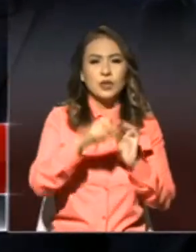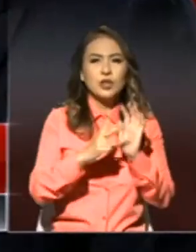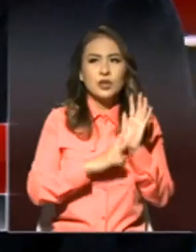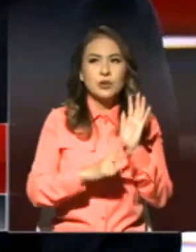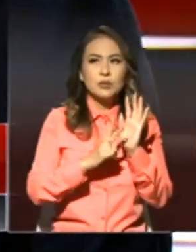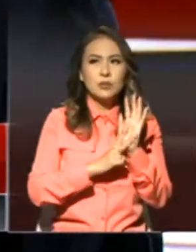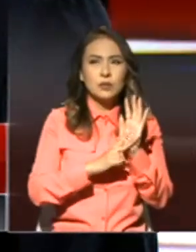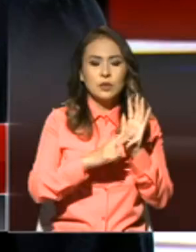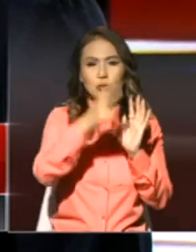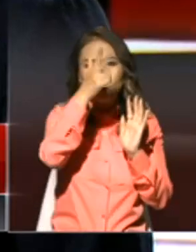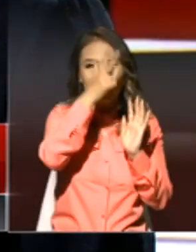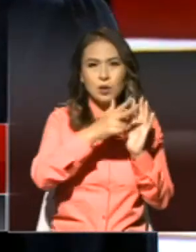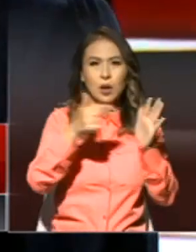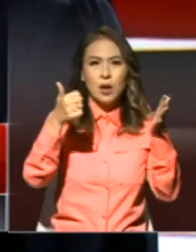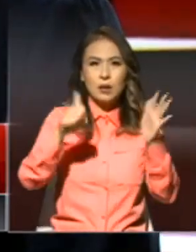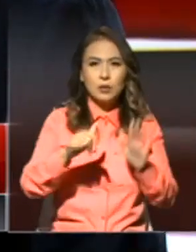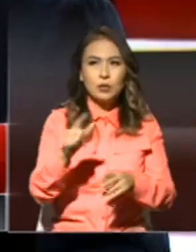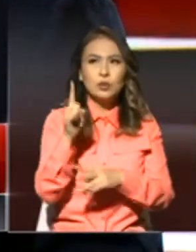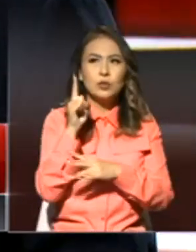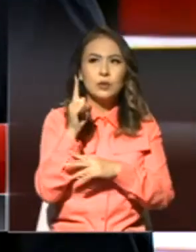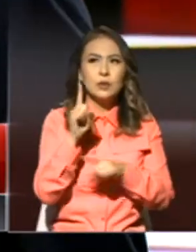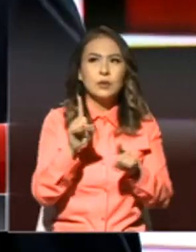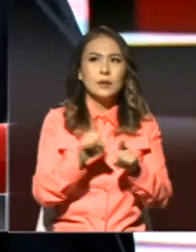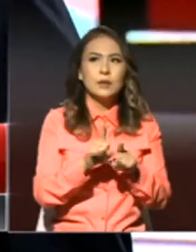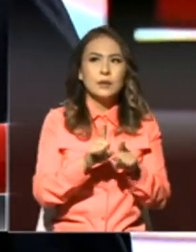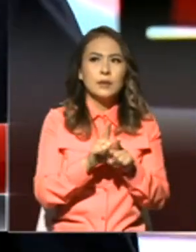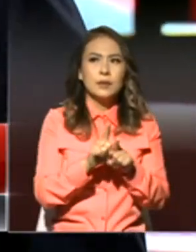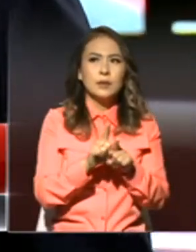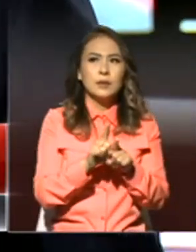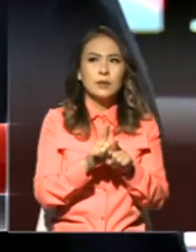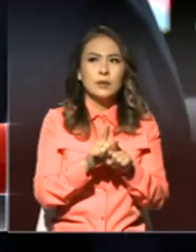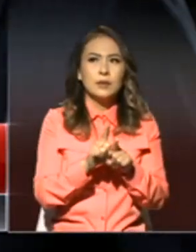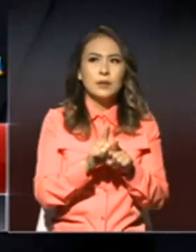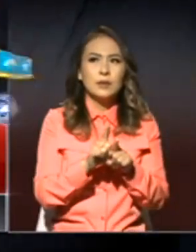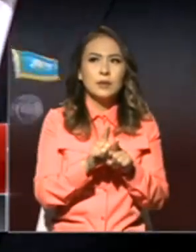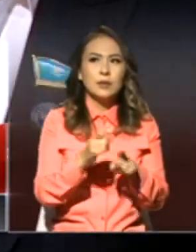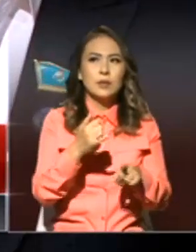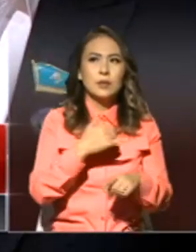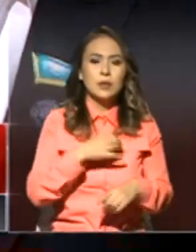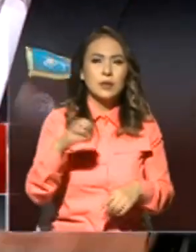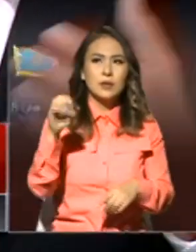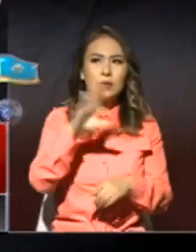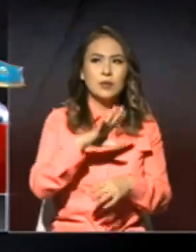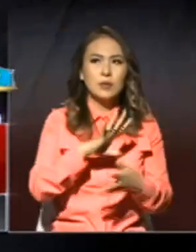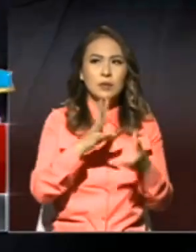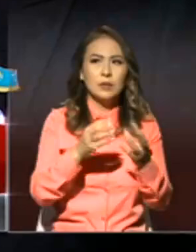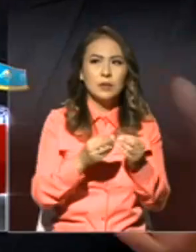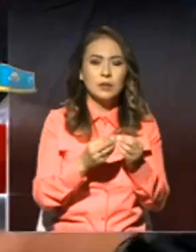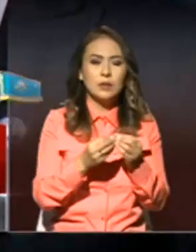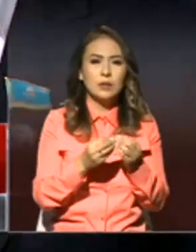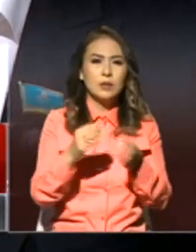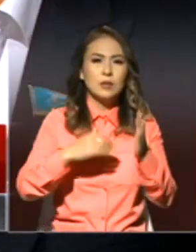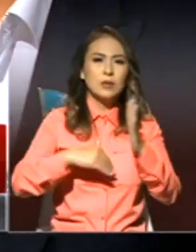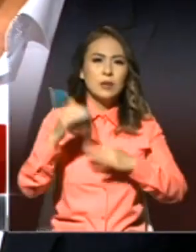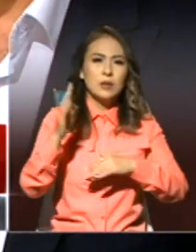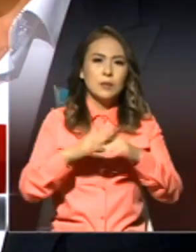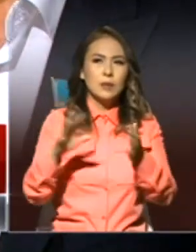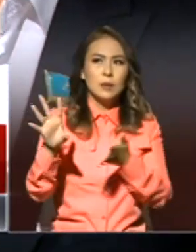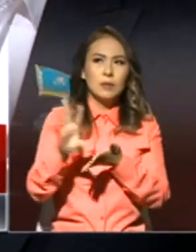ай, 6 ай күту керекпіз дейміз. Сіз айтып жатсыз, біз Европаның немесе шетелдің тәжірибесін алып отырмыз